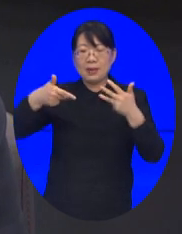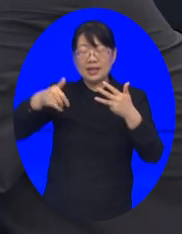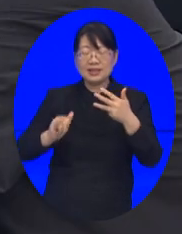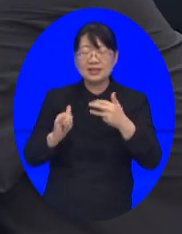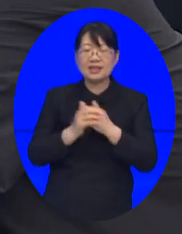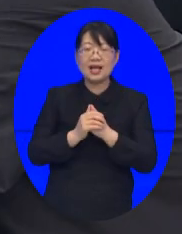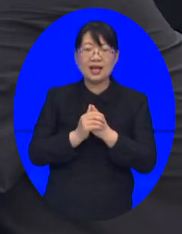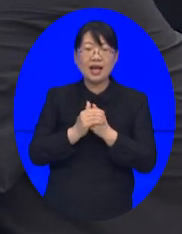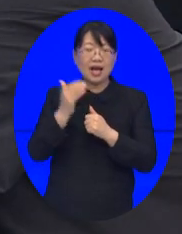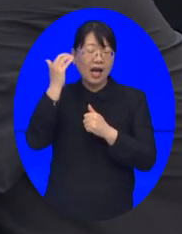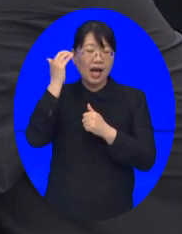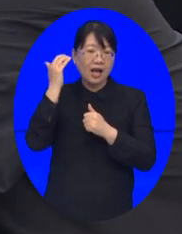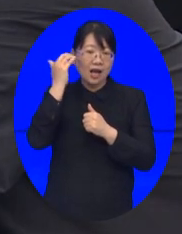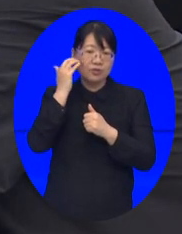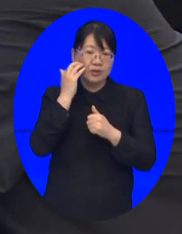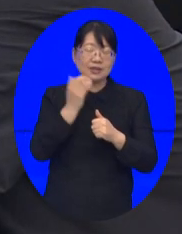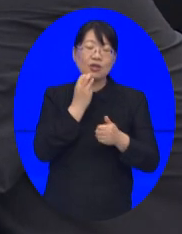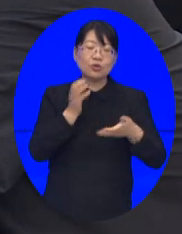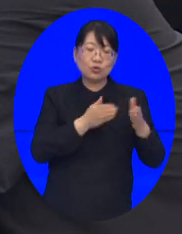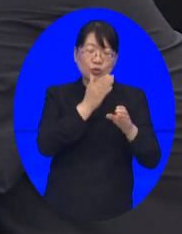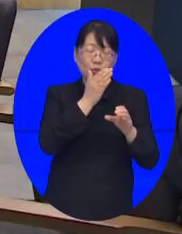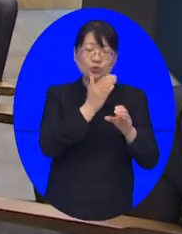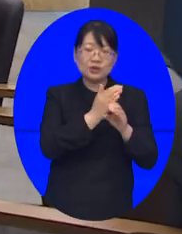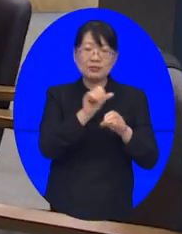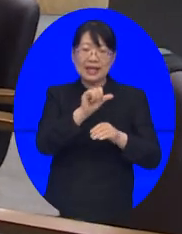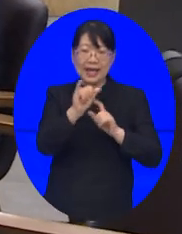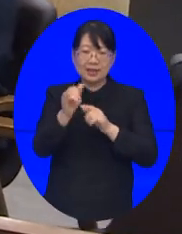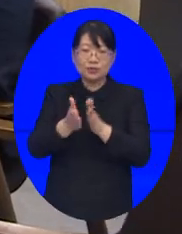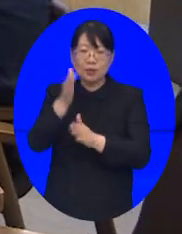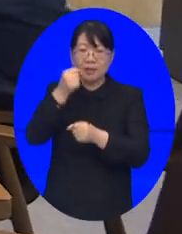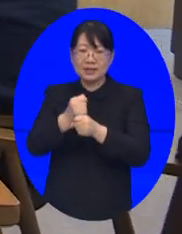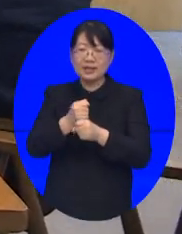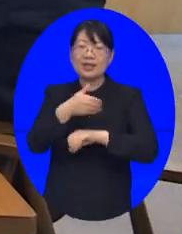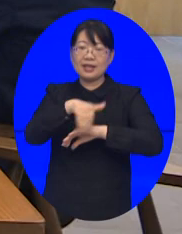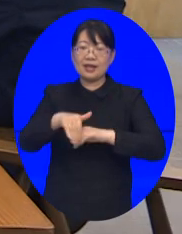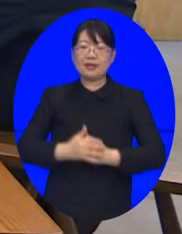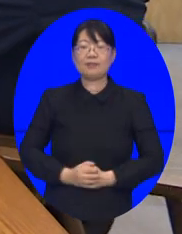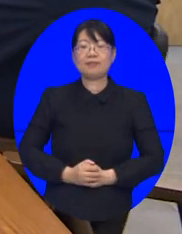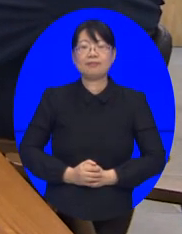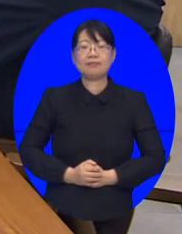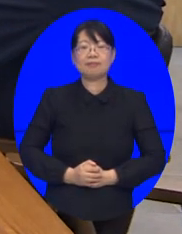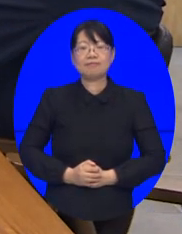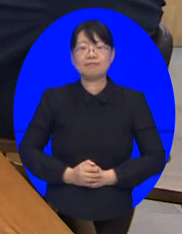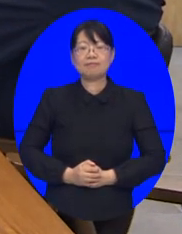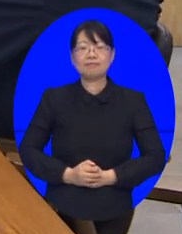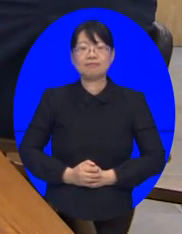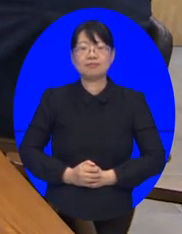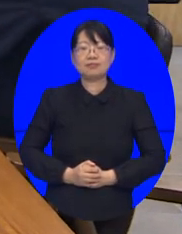인공지능 수도를 경기도로 만든다는 구상입니다. 경기지TV 최지연입니다.